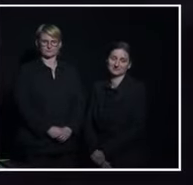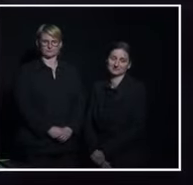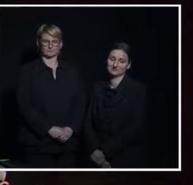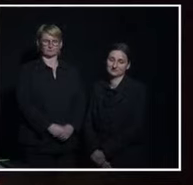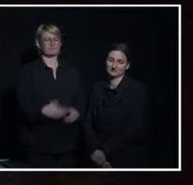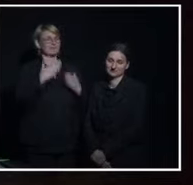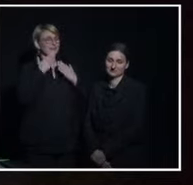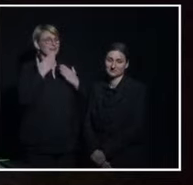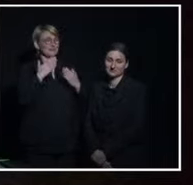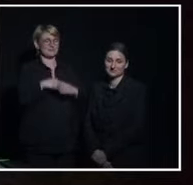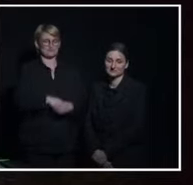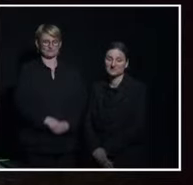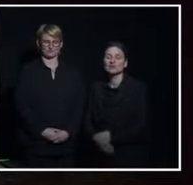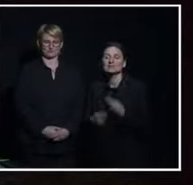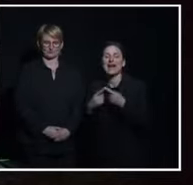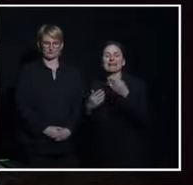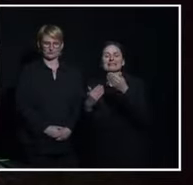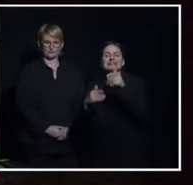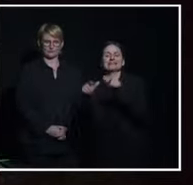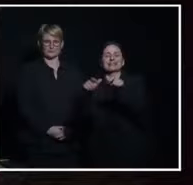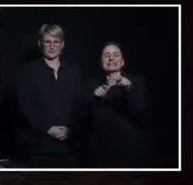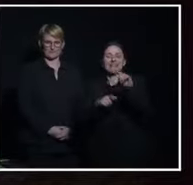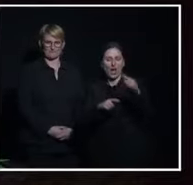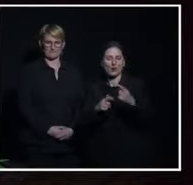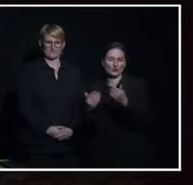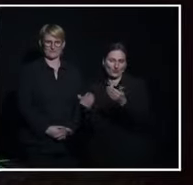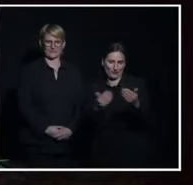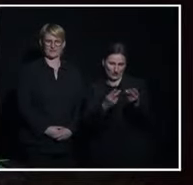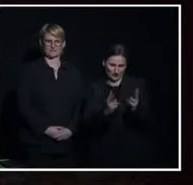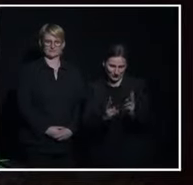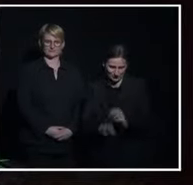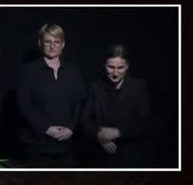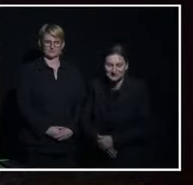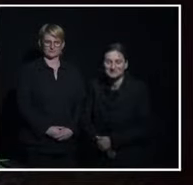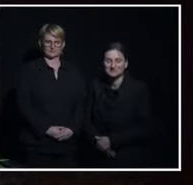Die anderen Gäste stelle ich nachher vor. Genau.